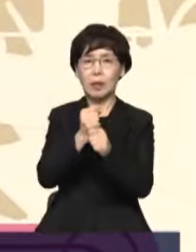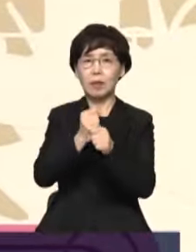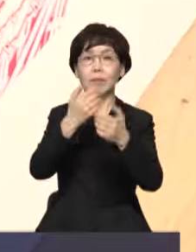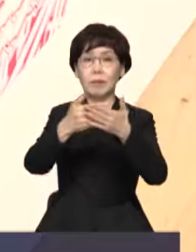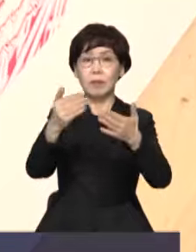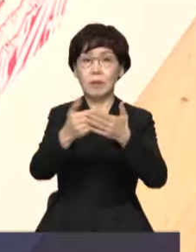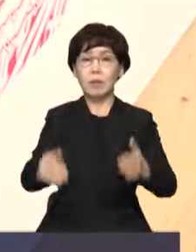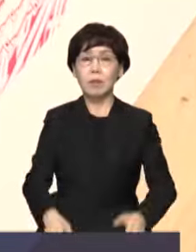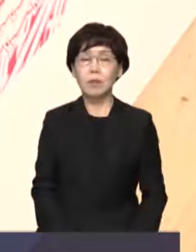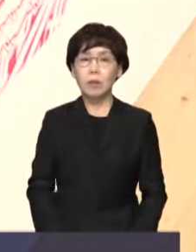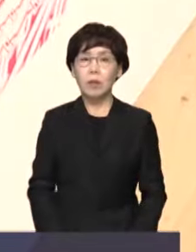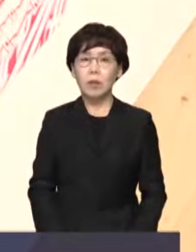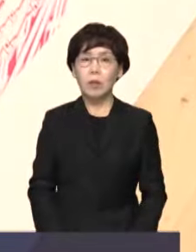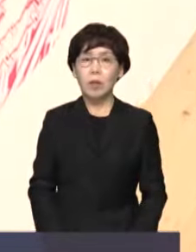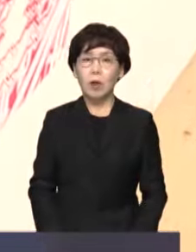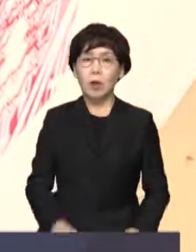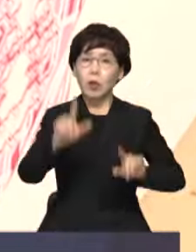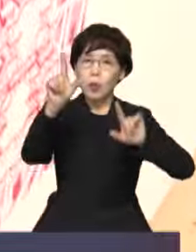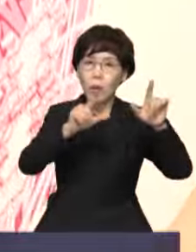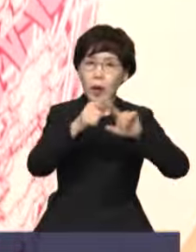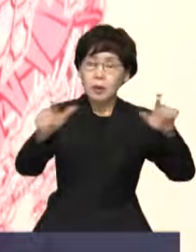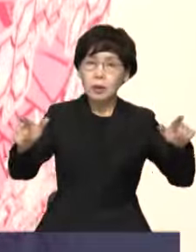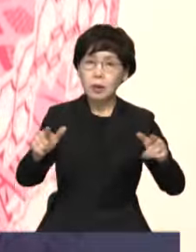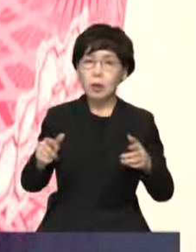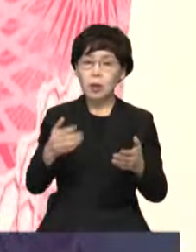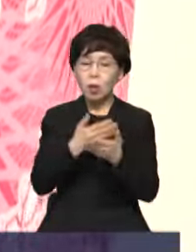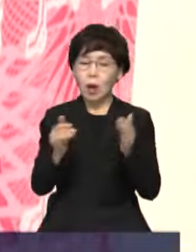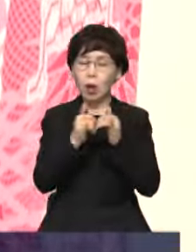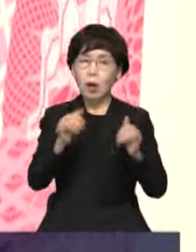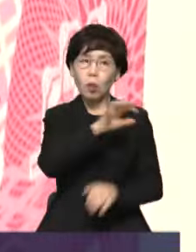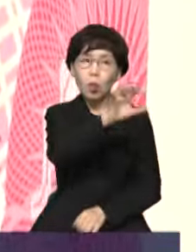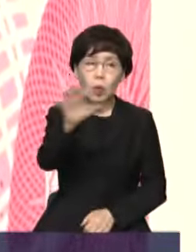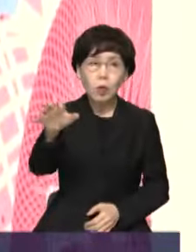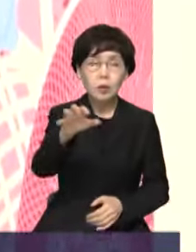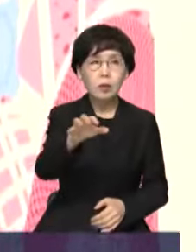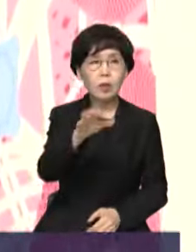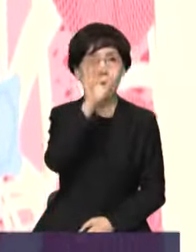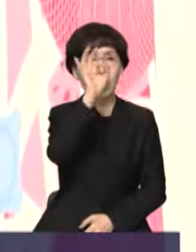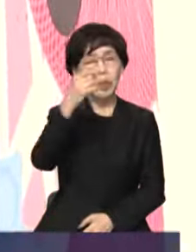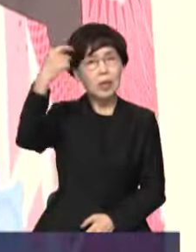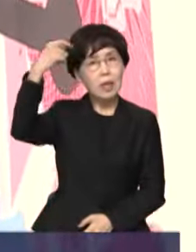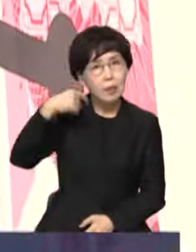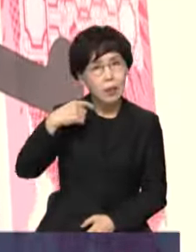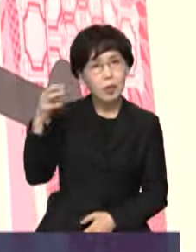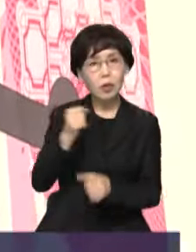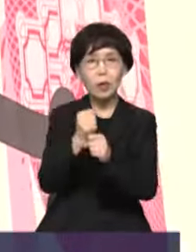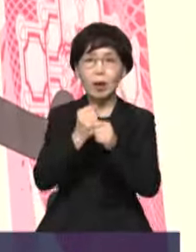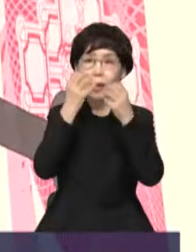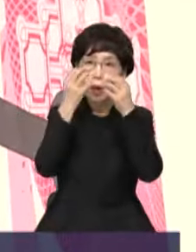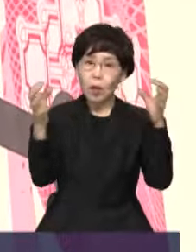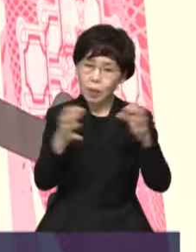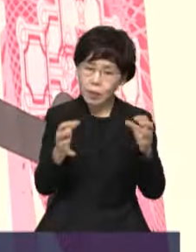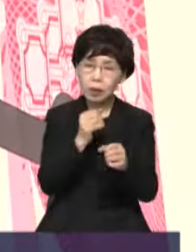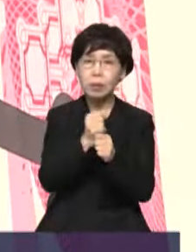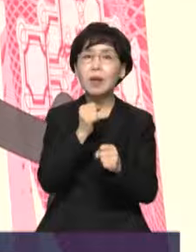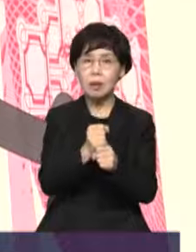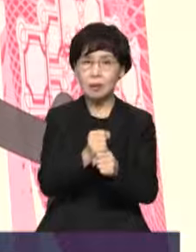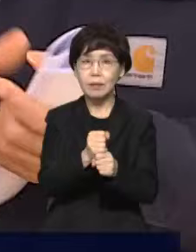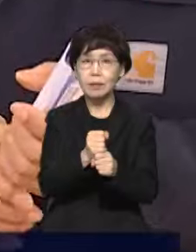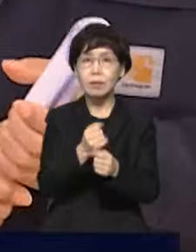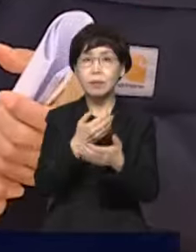완성됐습니다. 기호나 형상들은 작가가 여러 곳에서 수집한 이미지에서 추출하거나 새로 조합해 만들어진